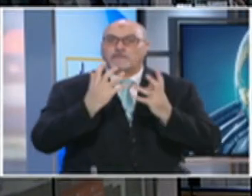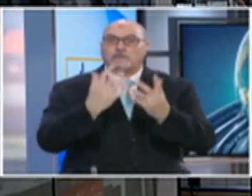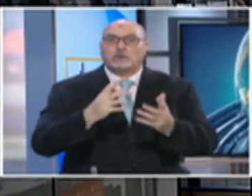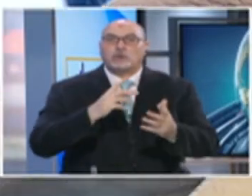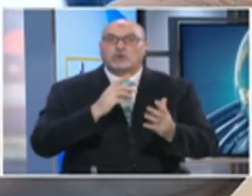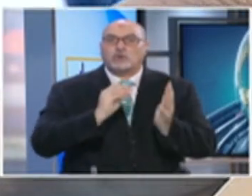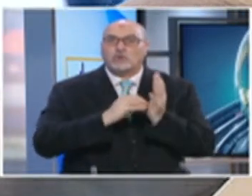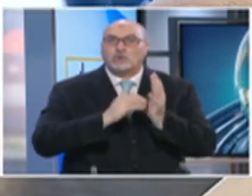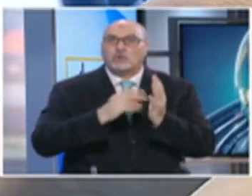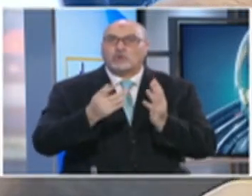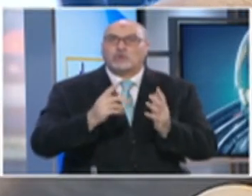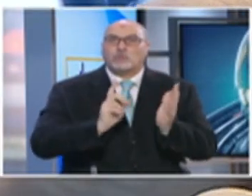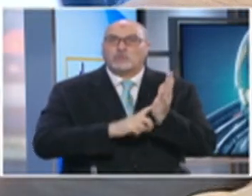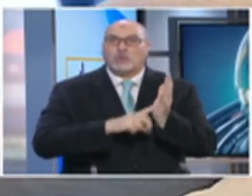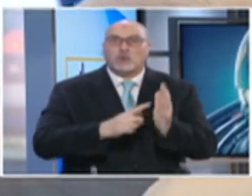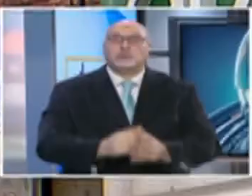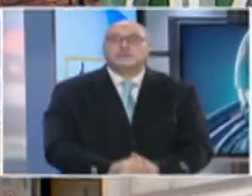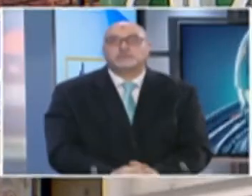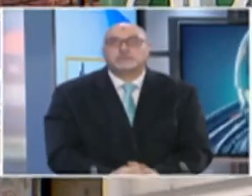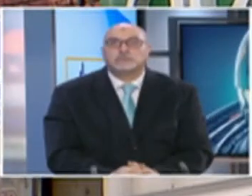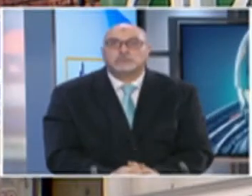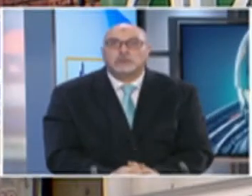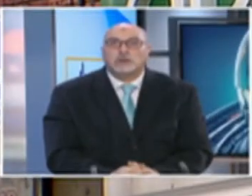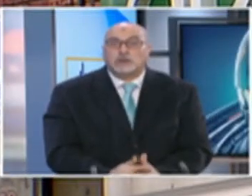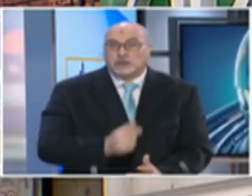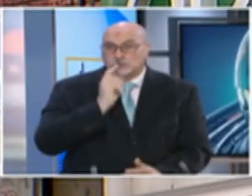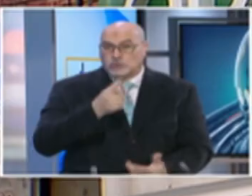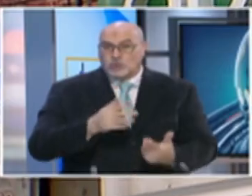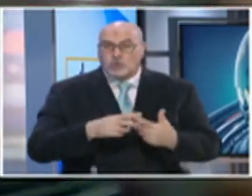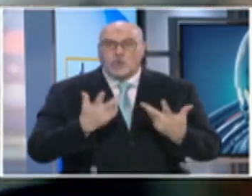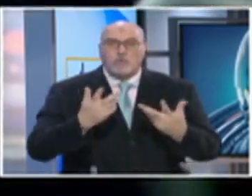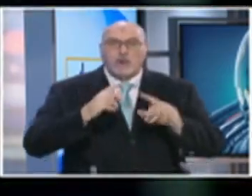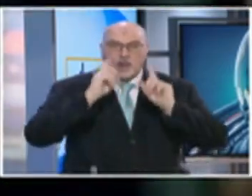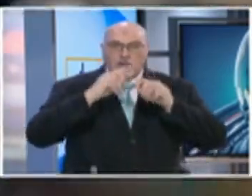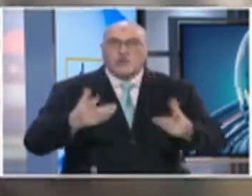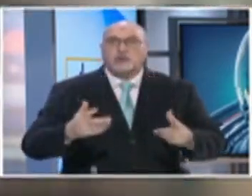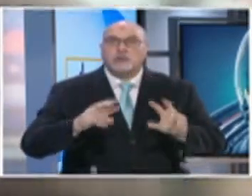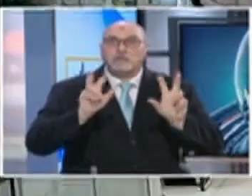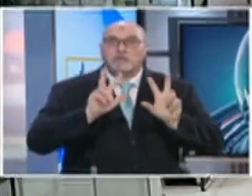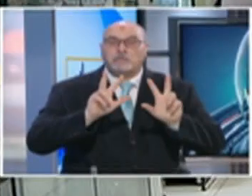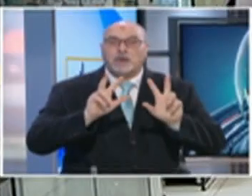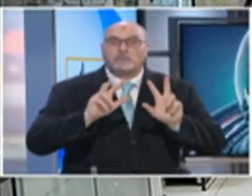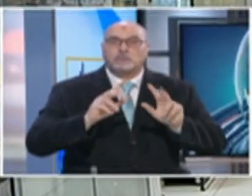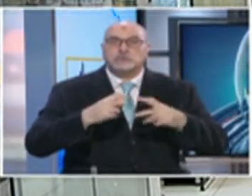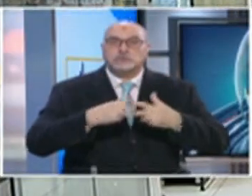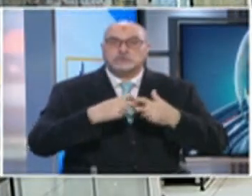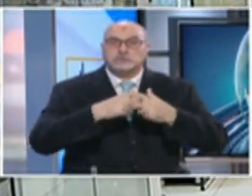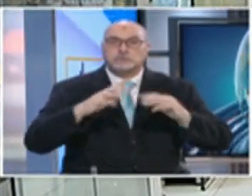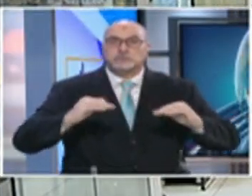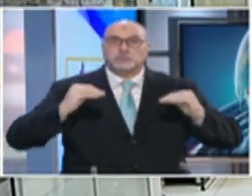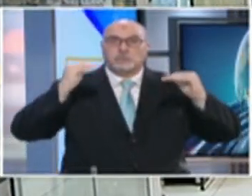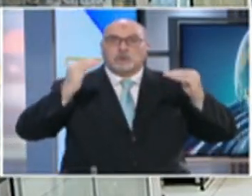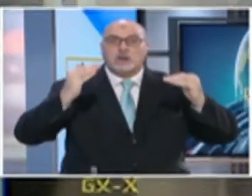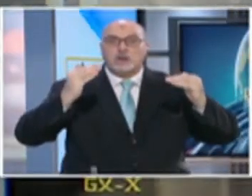الصرامة قانونيه كبيره. هي قرارات جاءت بعدما شهد مجال الالكترونيات ارتفاعا في الاسعار، حيث اصبح